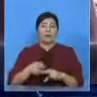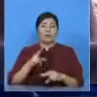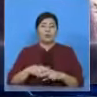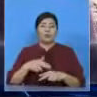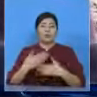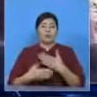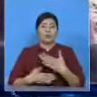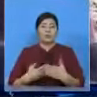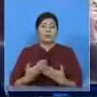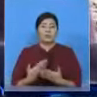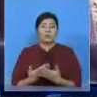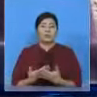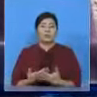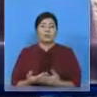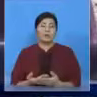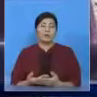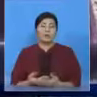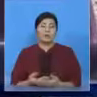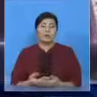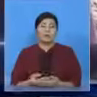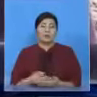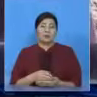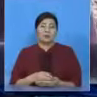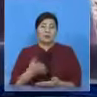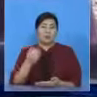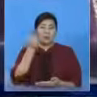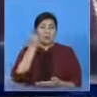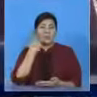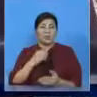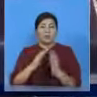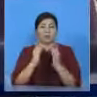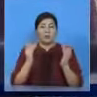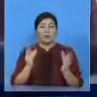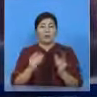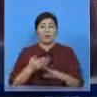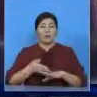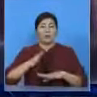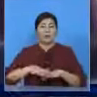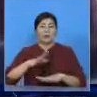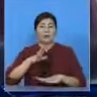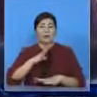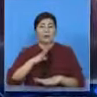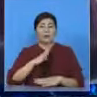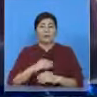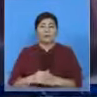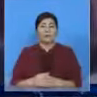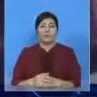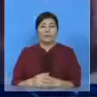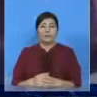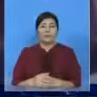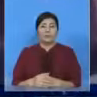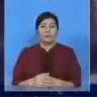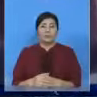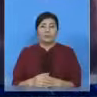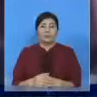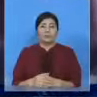өтеміз, енді мына жаман қыл неден жорғалап өтеміз. Талай адамдар көріп жатыр. Әр өтеміз, бер өтеміз, кешіп өтеміз, шамамыз